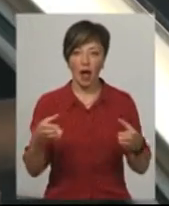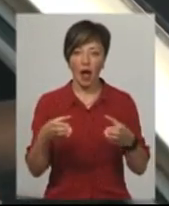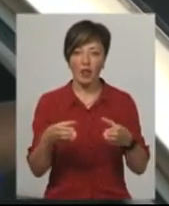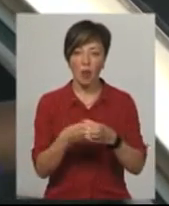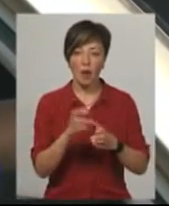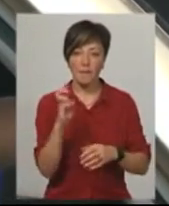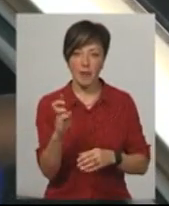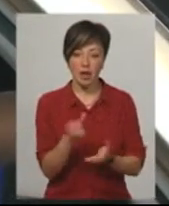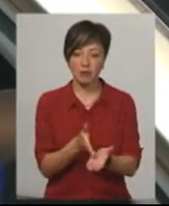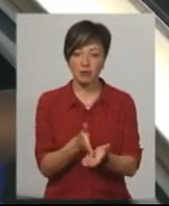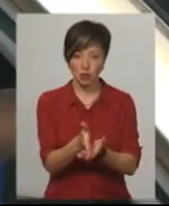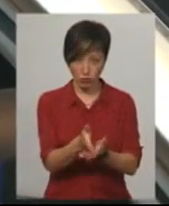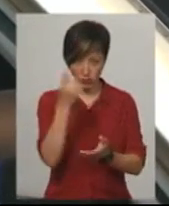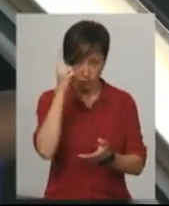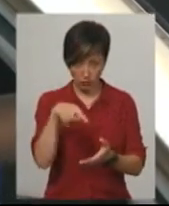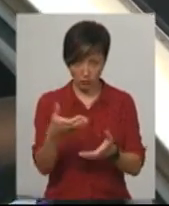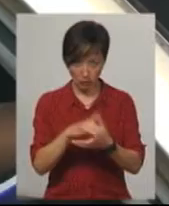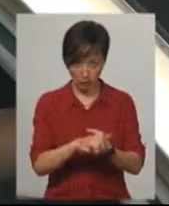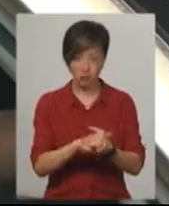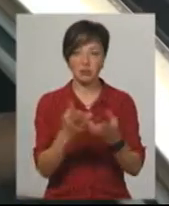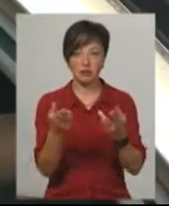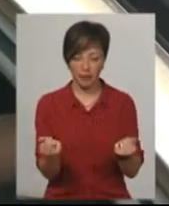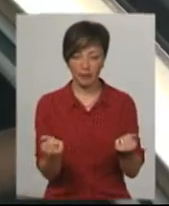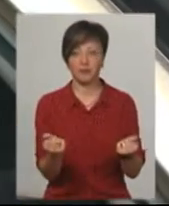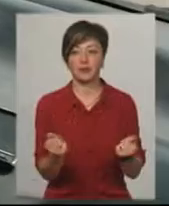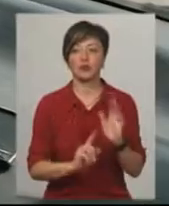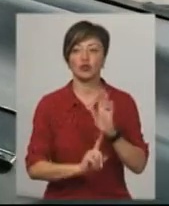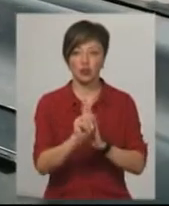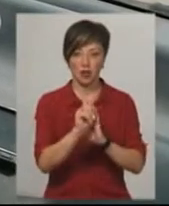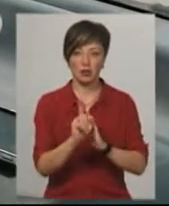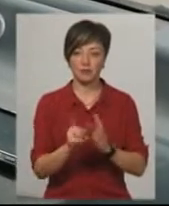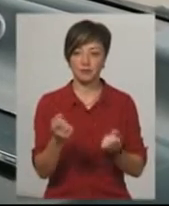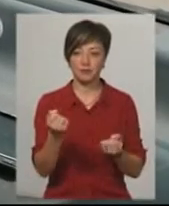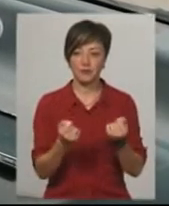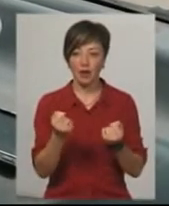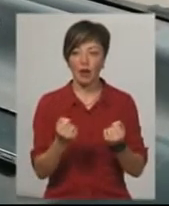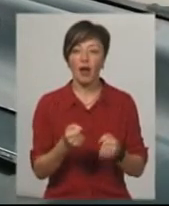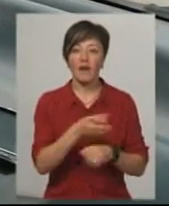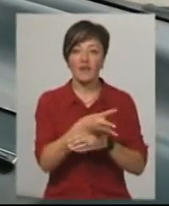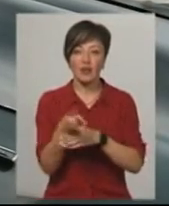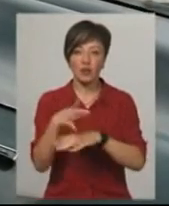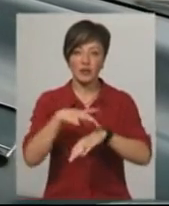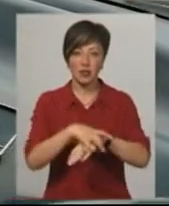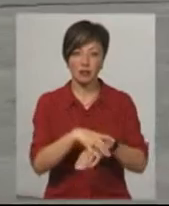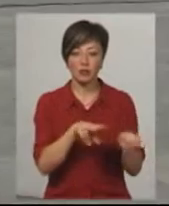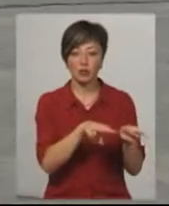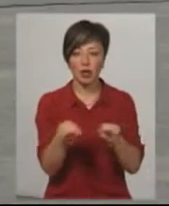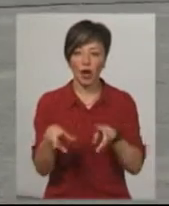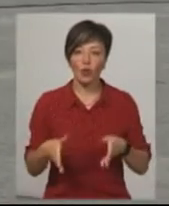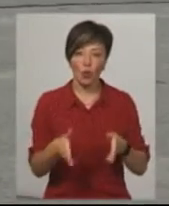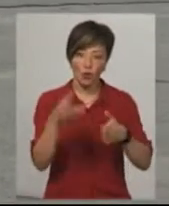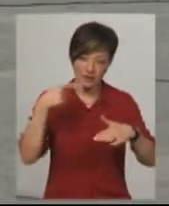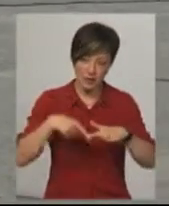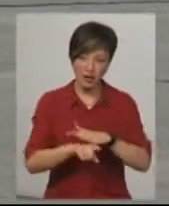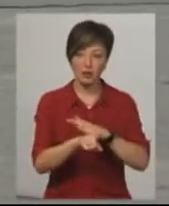З маршрутом ознайомлення? Так. Так. Починайте рух. Завдяки відеофіксації процес спостерігається як на дорозі, так і